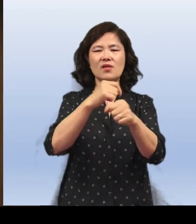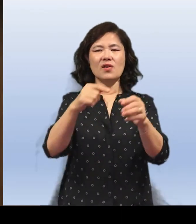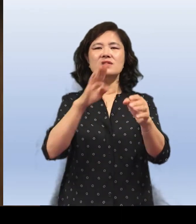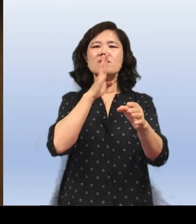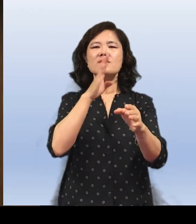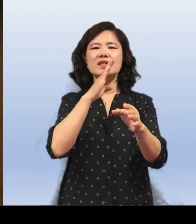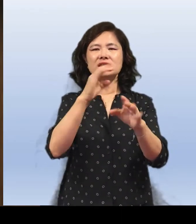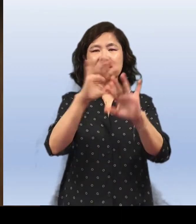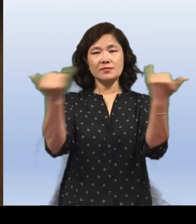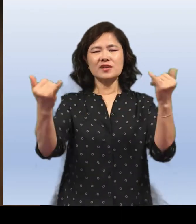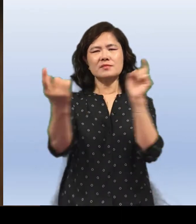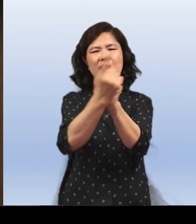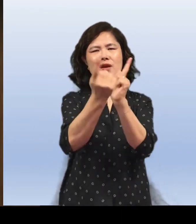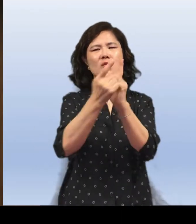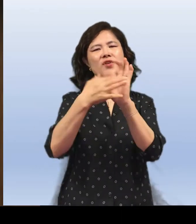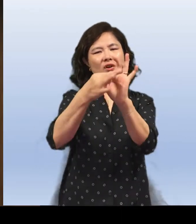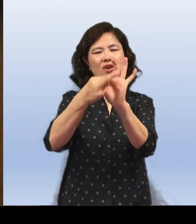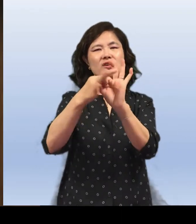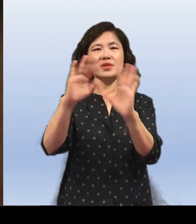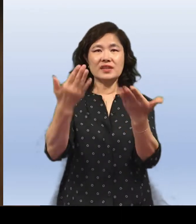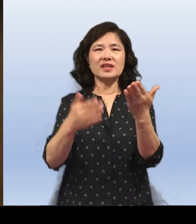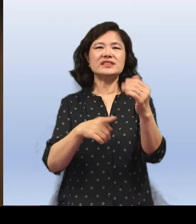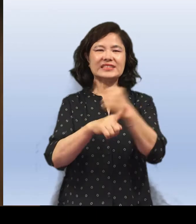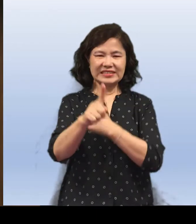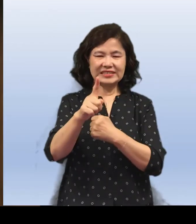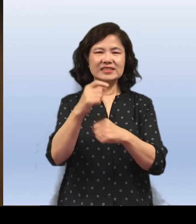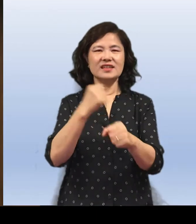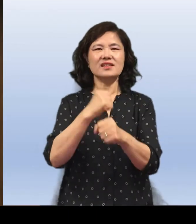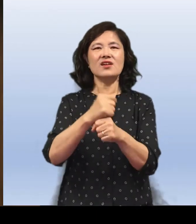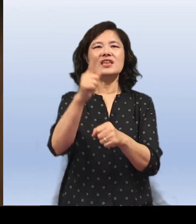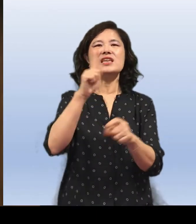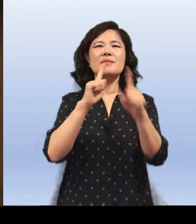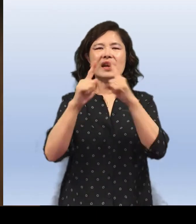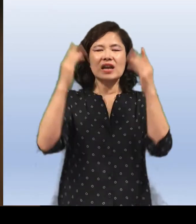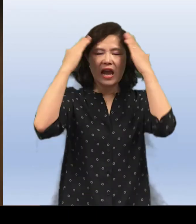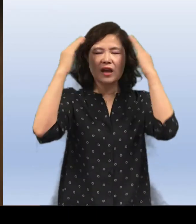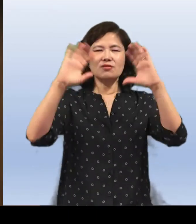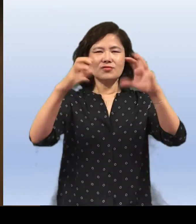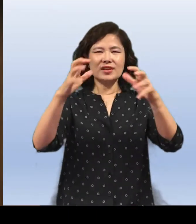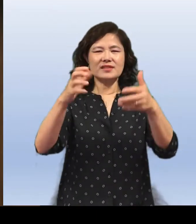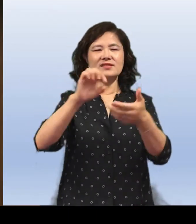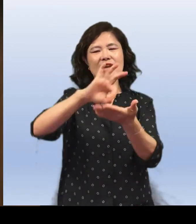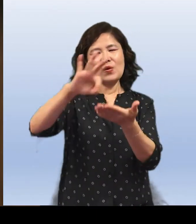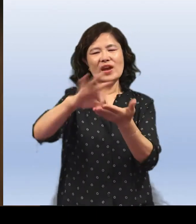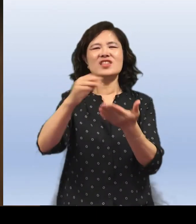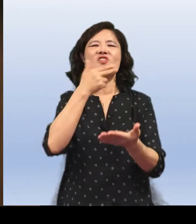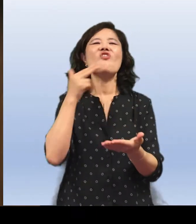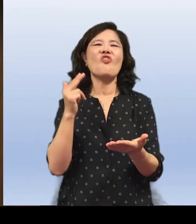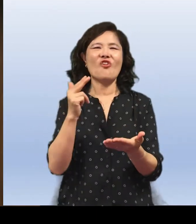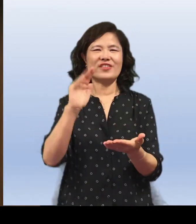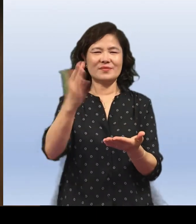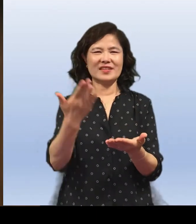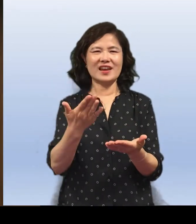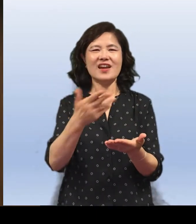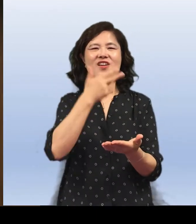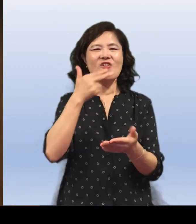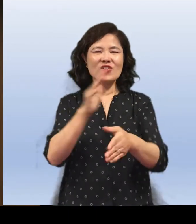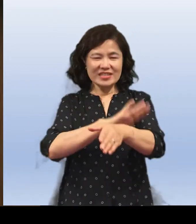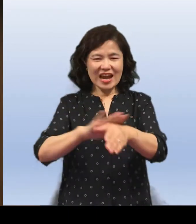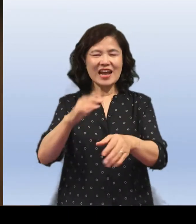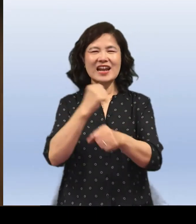컨택한다, 접촉한다라는 뜻에서 언택트라는 단어를 한국에서 만든 콩글리시입니다. 여러분 영어 잘하시는